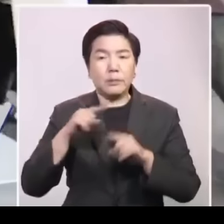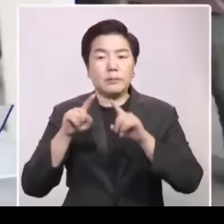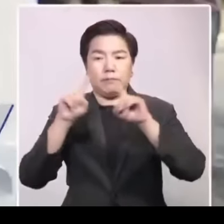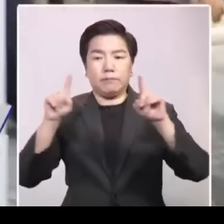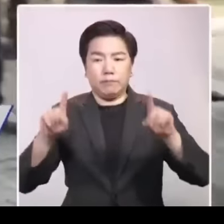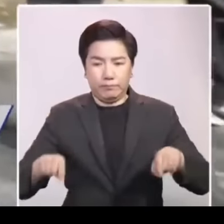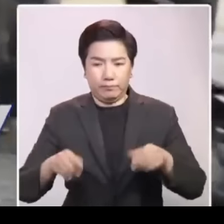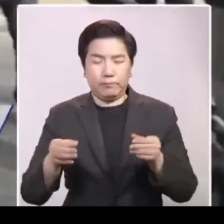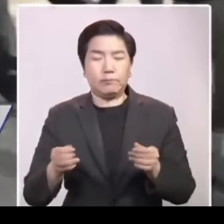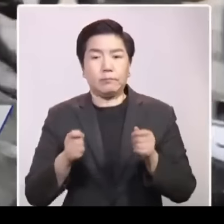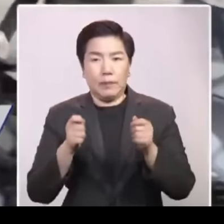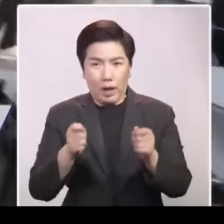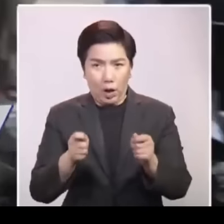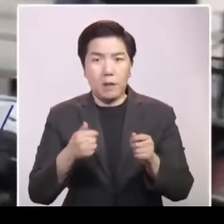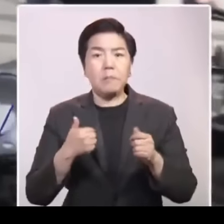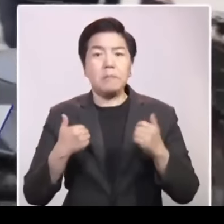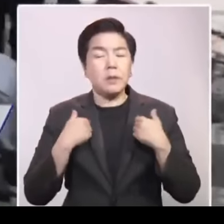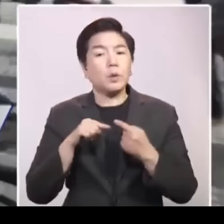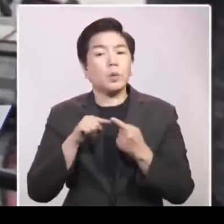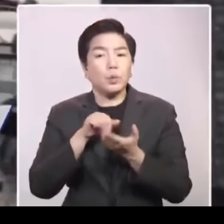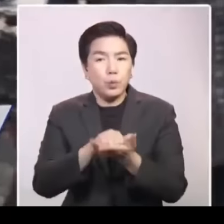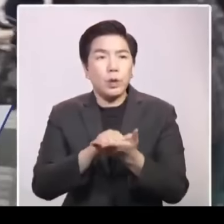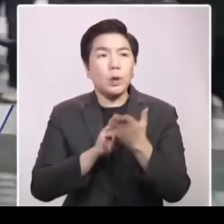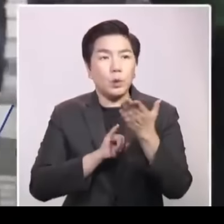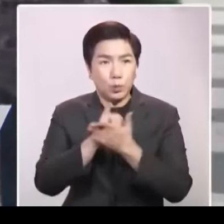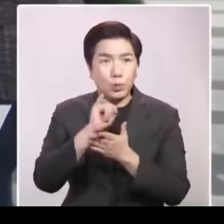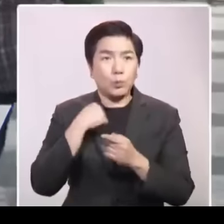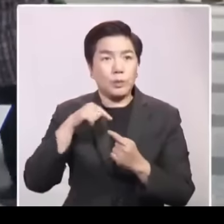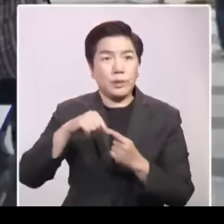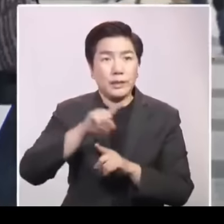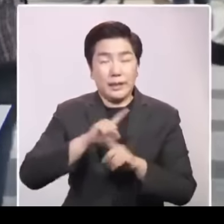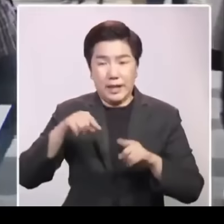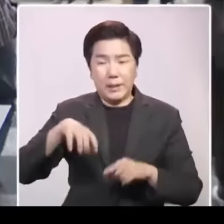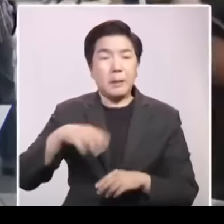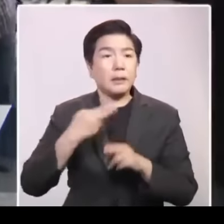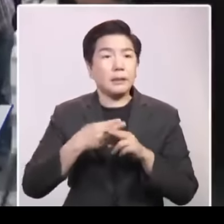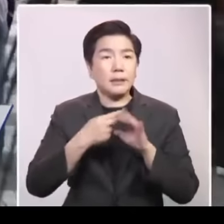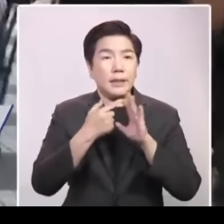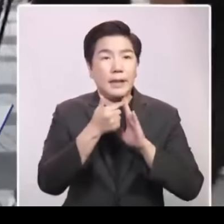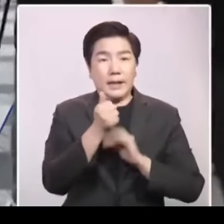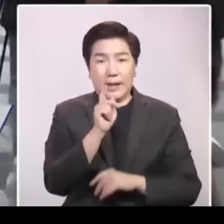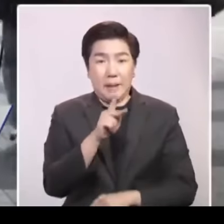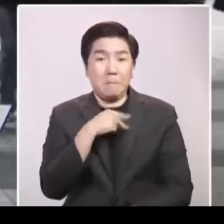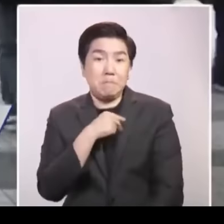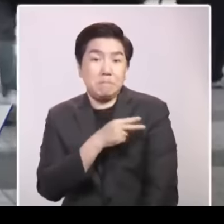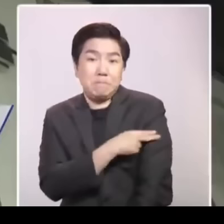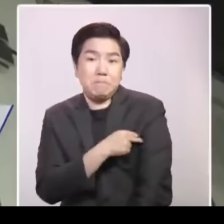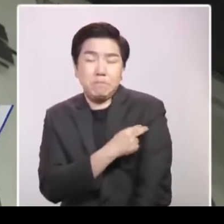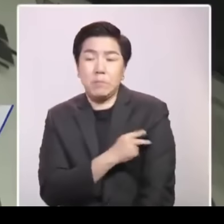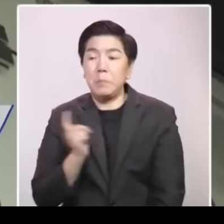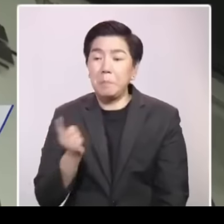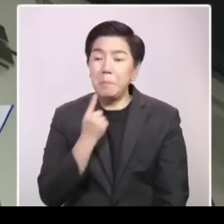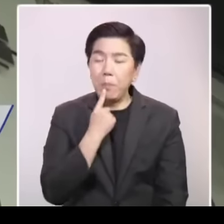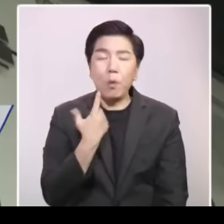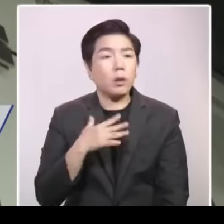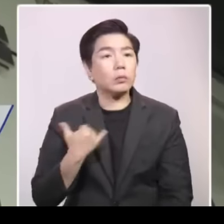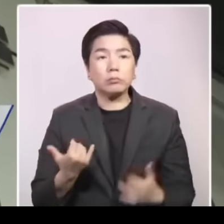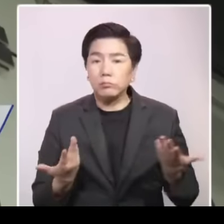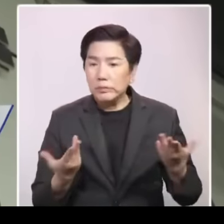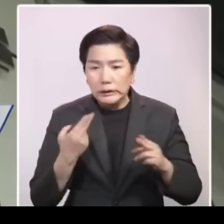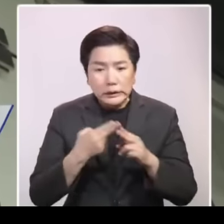อนุญาตขอเปิดสถานบริการอย่างถูกต้องนะคะแต่ตัวของหมอเอกเองอันนี้อย่างที่พี่พัฒบอกไปว่าไม่